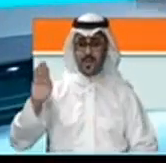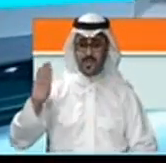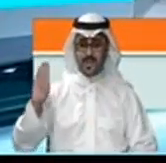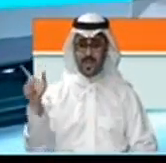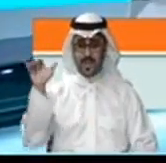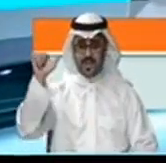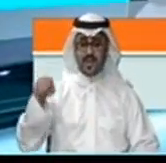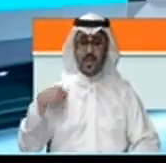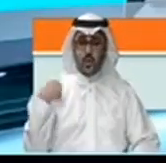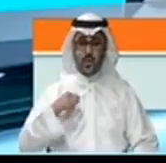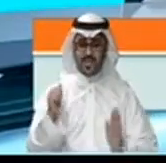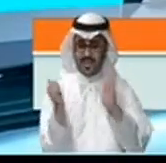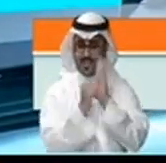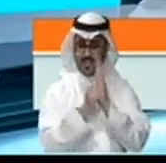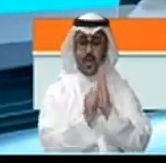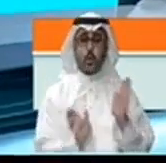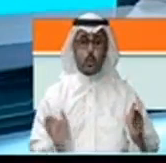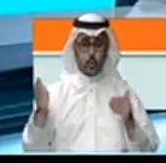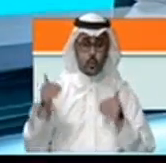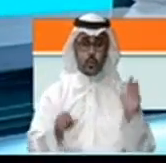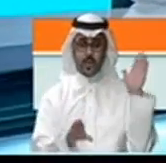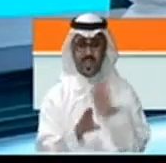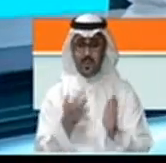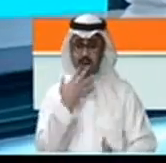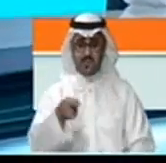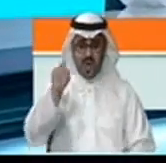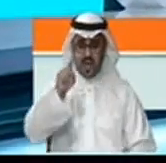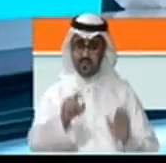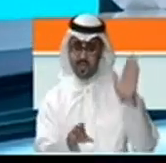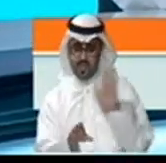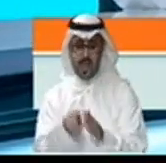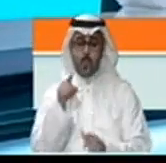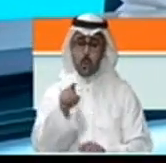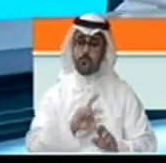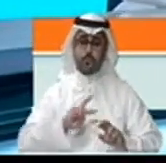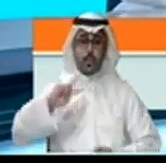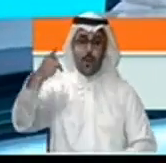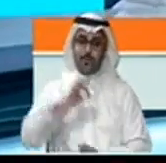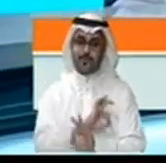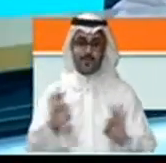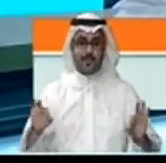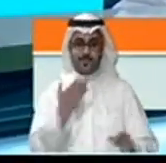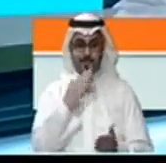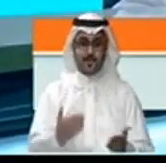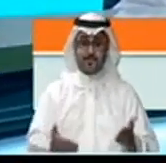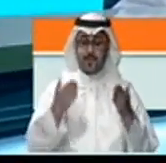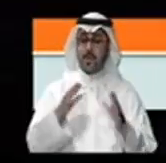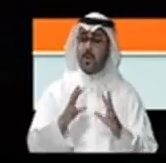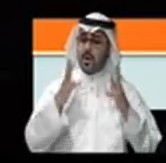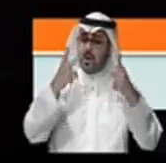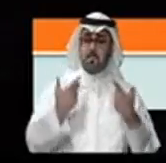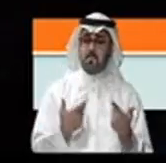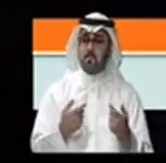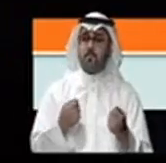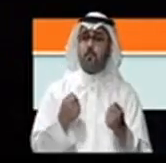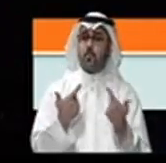وزارة الإسكان والصندوق العقاري، وذلك عن شهر يوليو الماضي. صندوق التنمية العقاري أوضح أن إجمالي